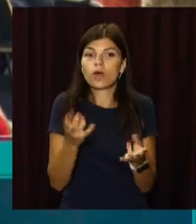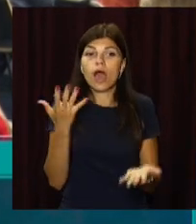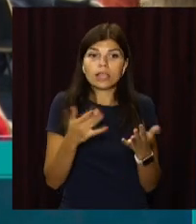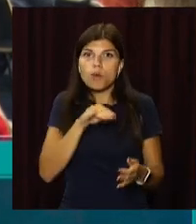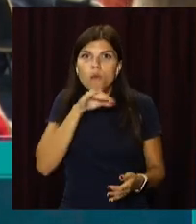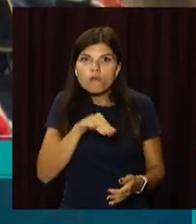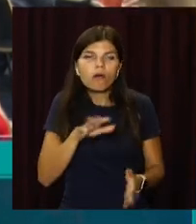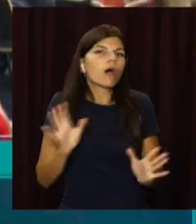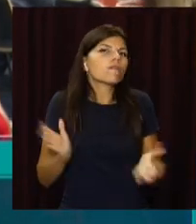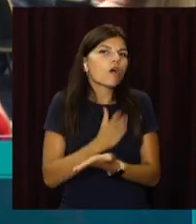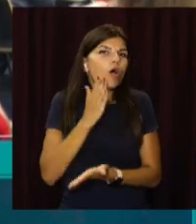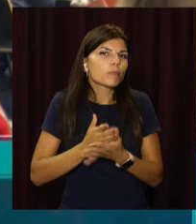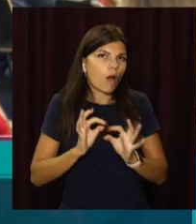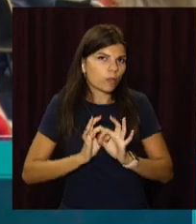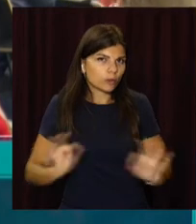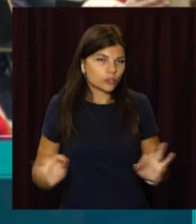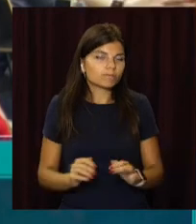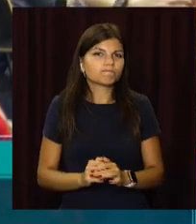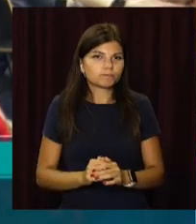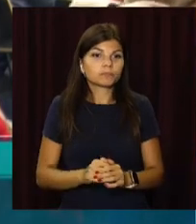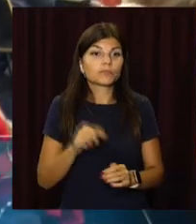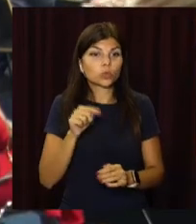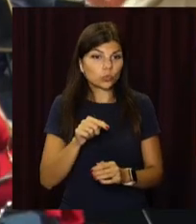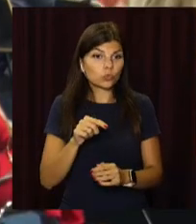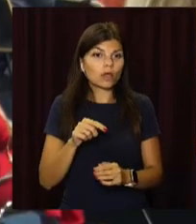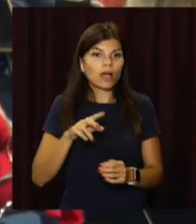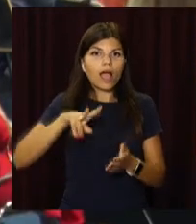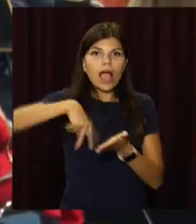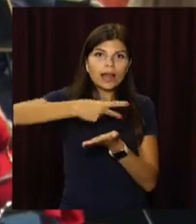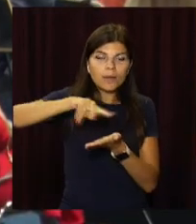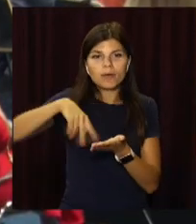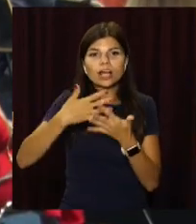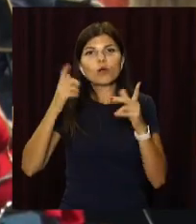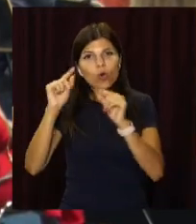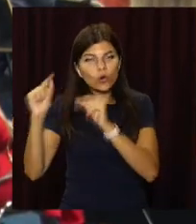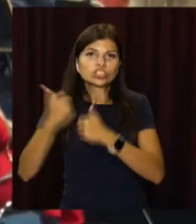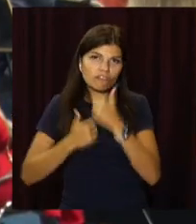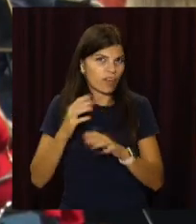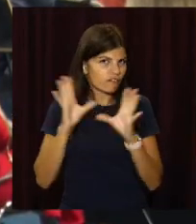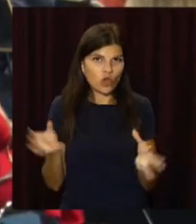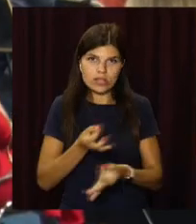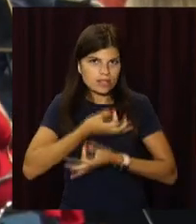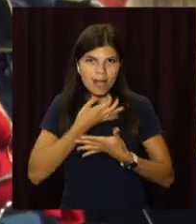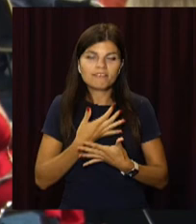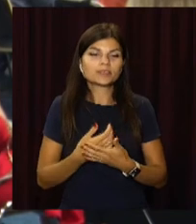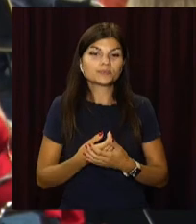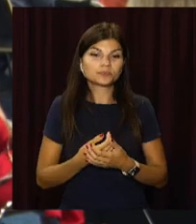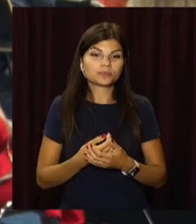якщо виходить робити професіонально, то це взагалі отлично. Тут, опять же, акробатика, піраміди, поїздки, соревнования – все це дуже